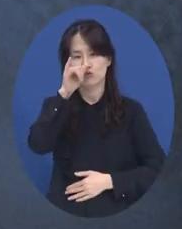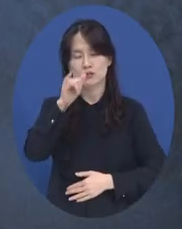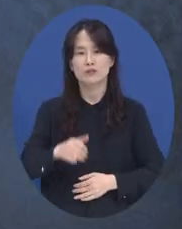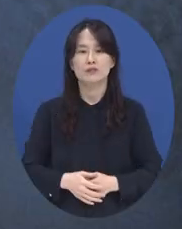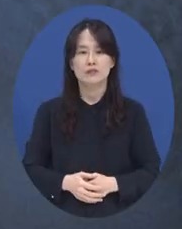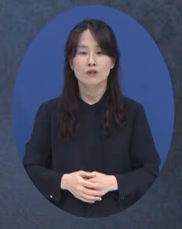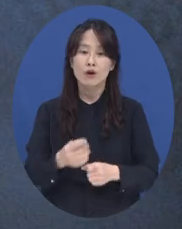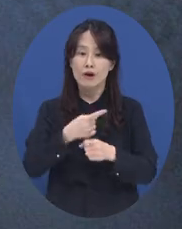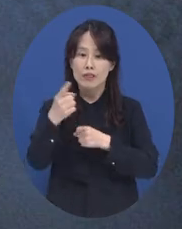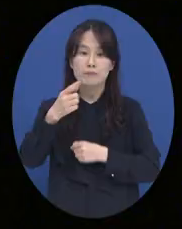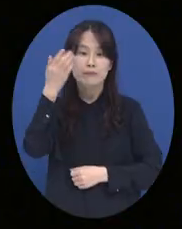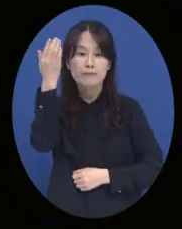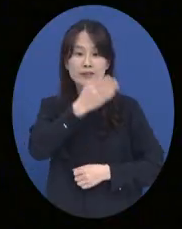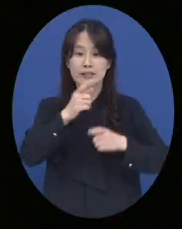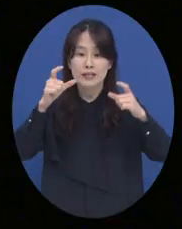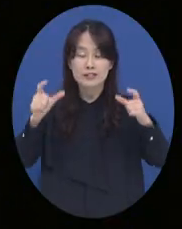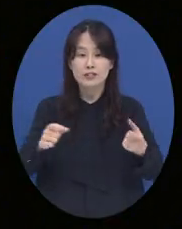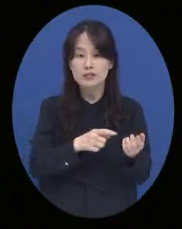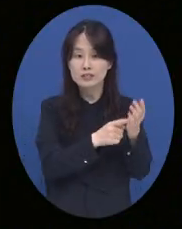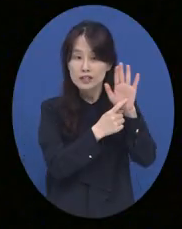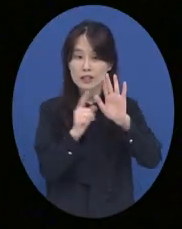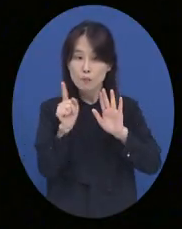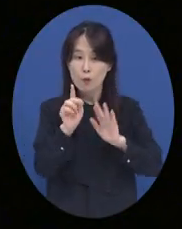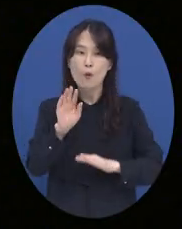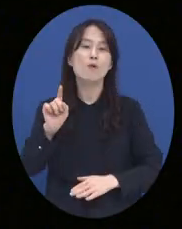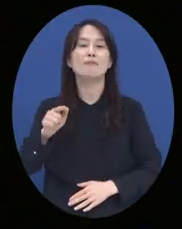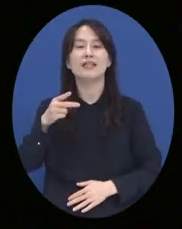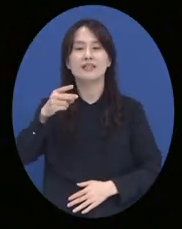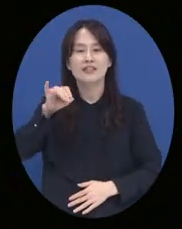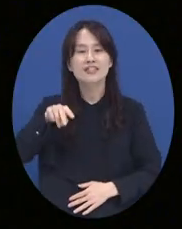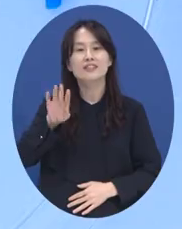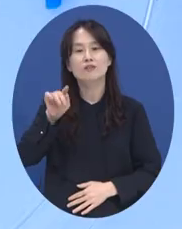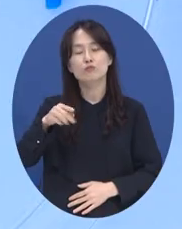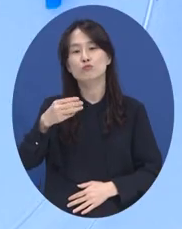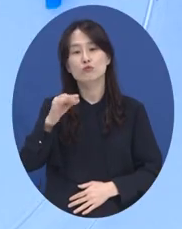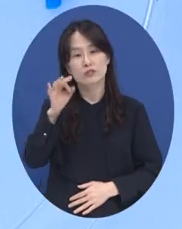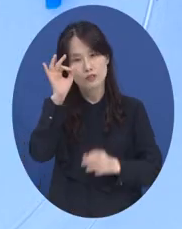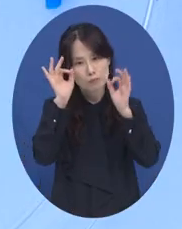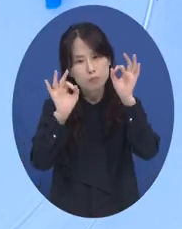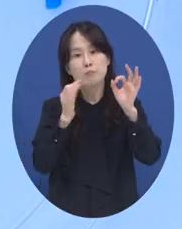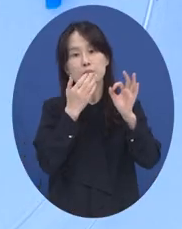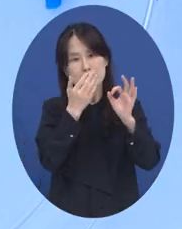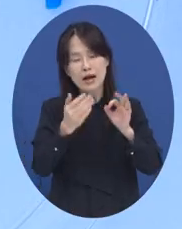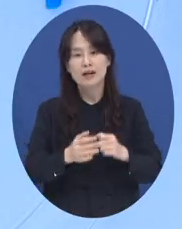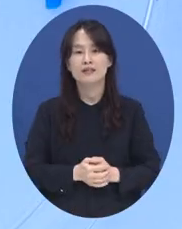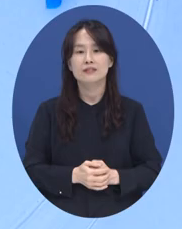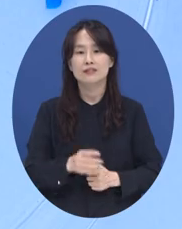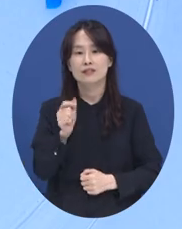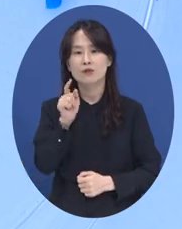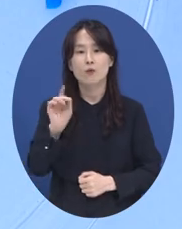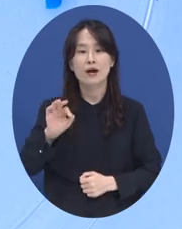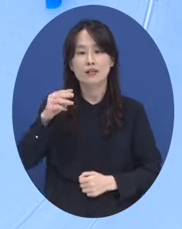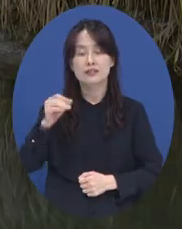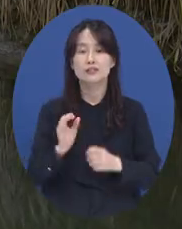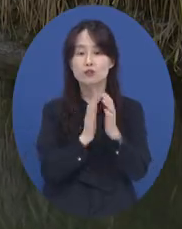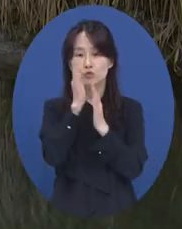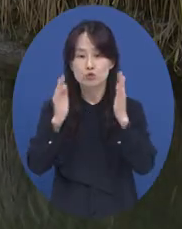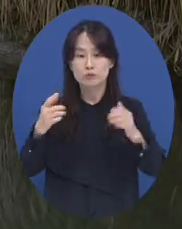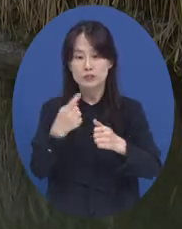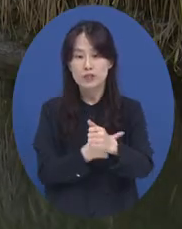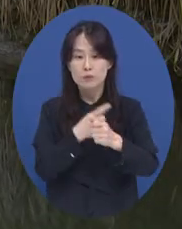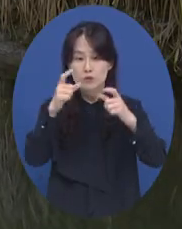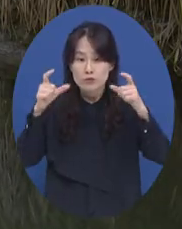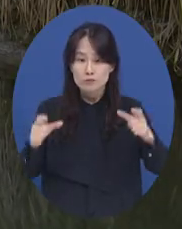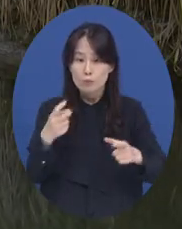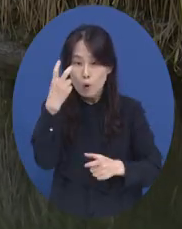내년부터는 청정지역 지표인 반딧불이 도 볼 수 있습니다 경도가 광릉숲 생물권보전지역 내에 벌레